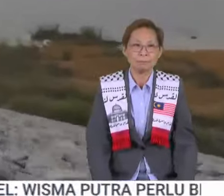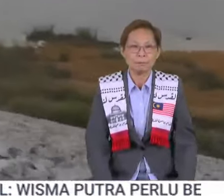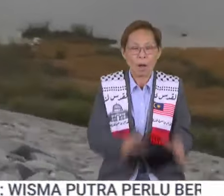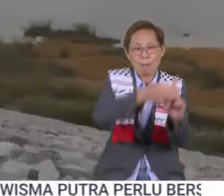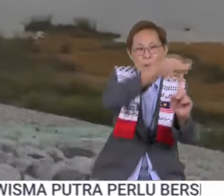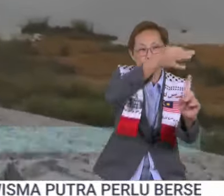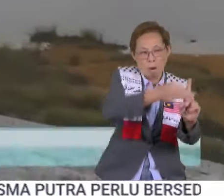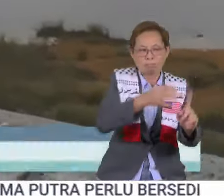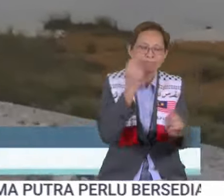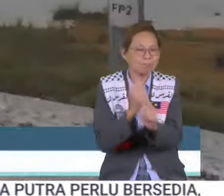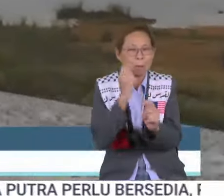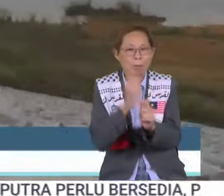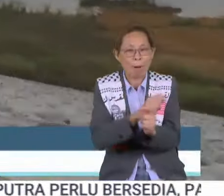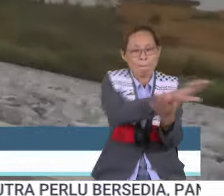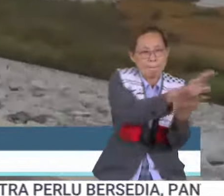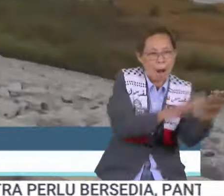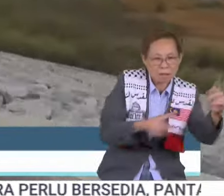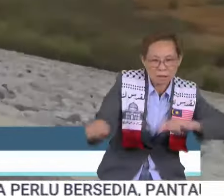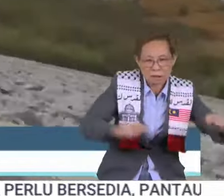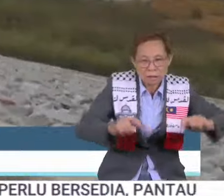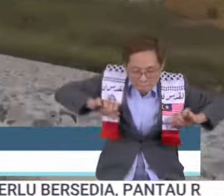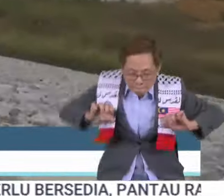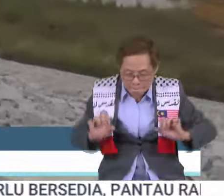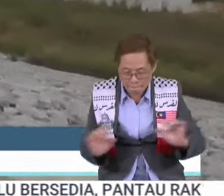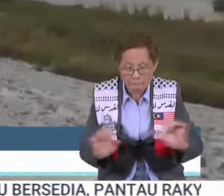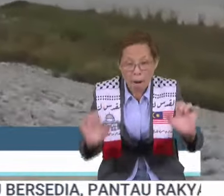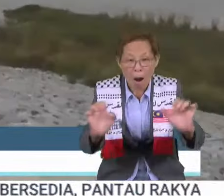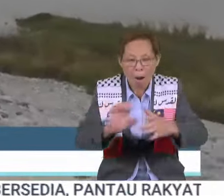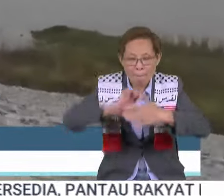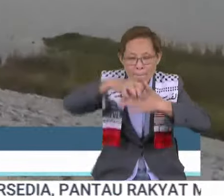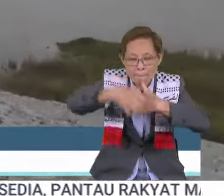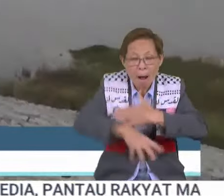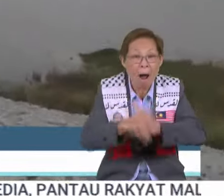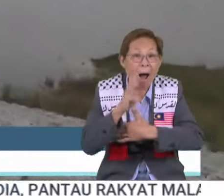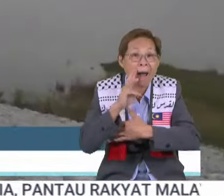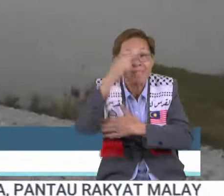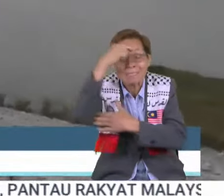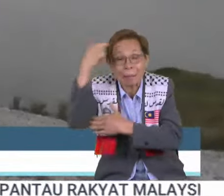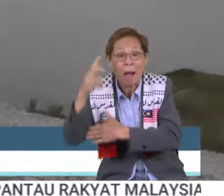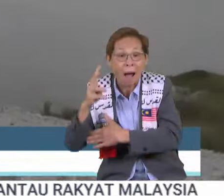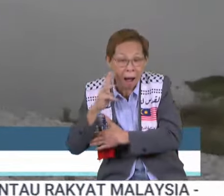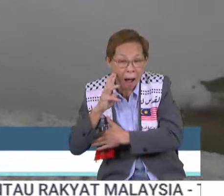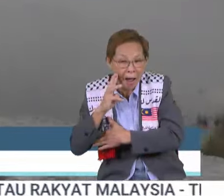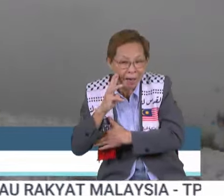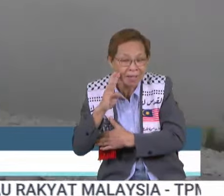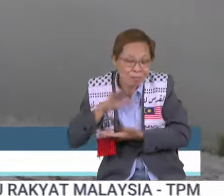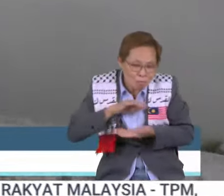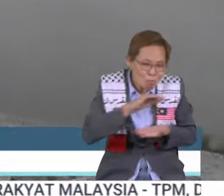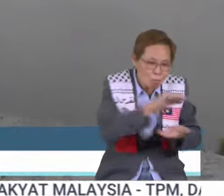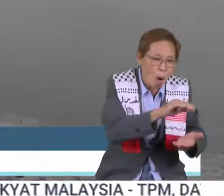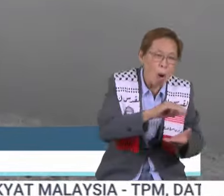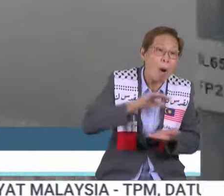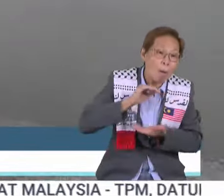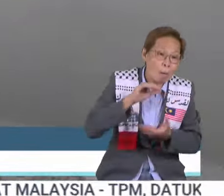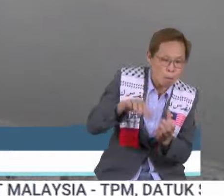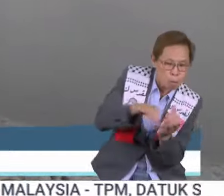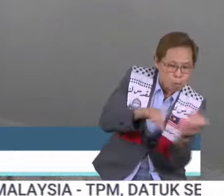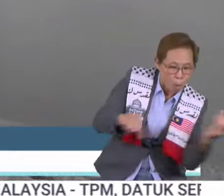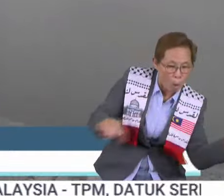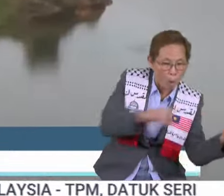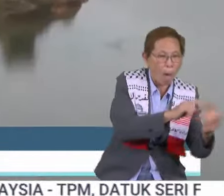Pulau Pinang akan mengekalkan pelan tindakan kontingensi di empangan air hitam agar sumber air dapat disalur kepada pengguna.